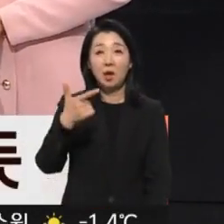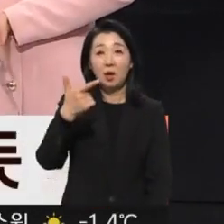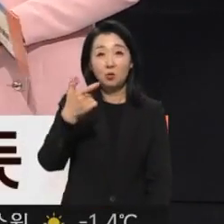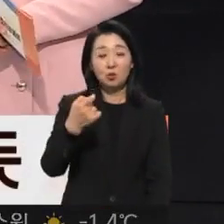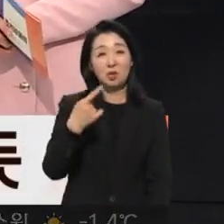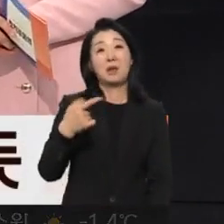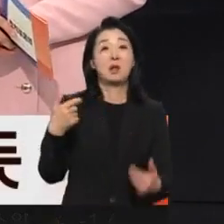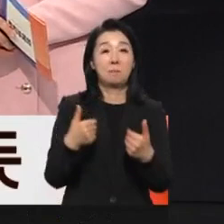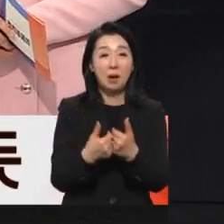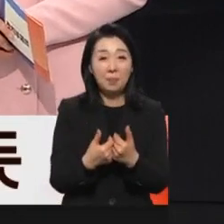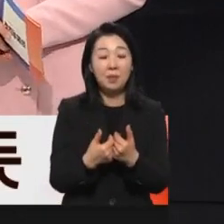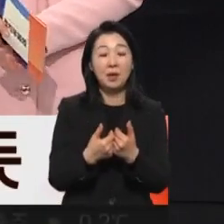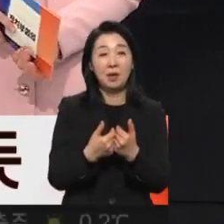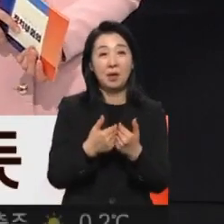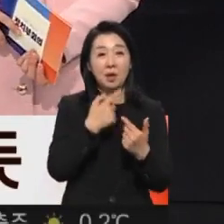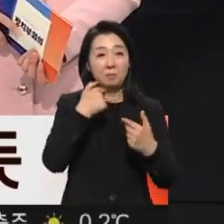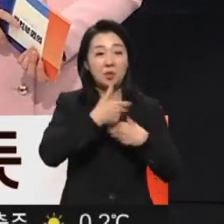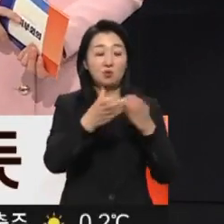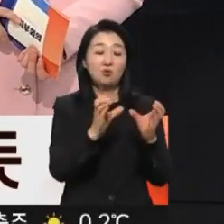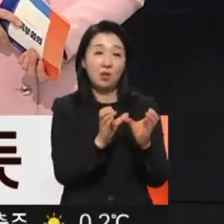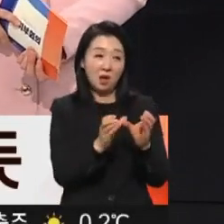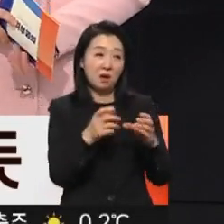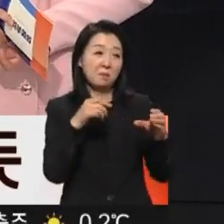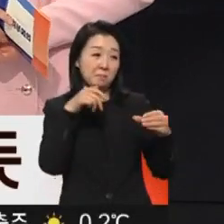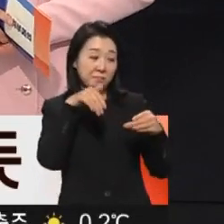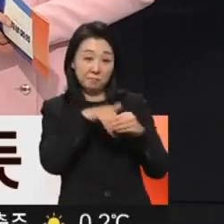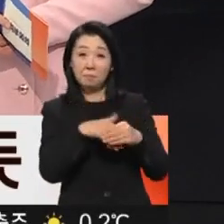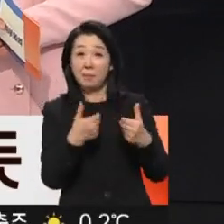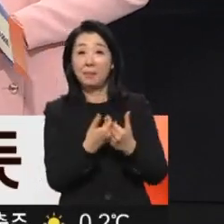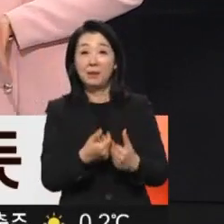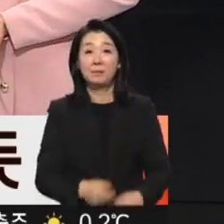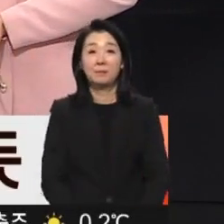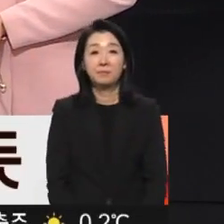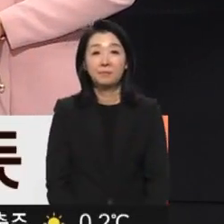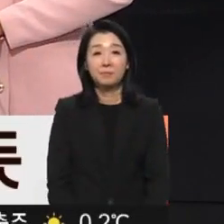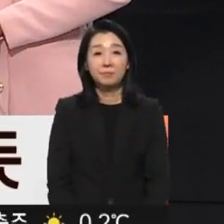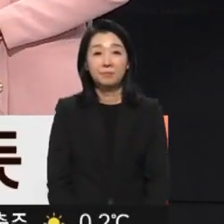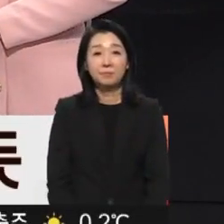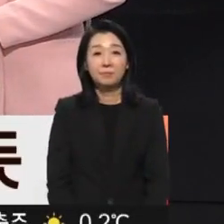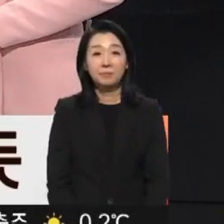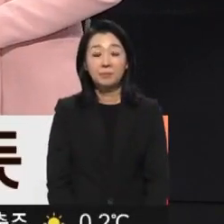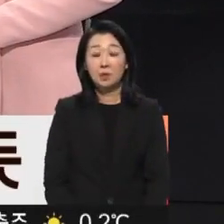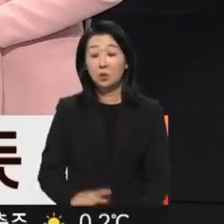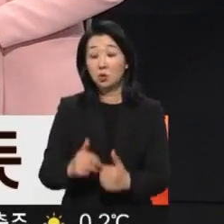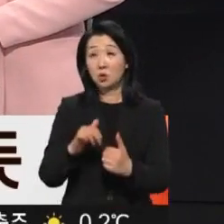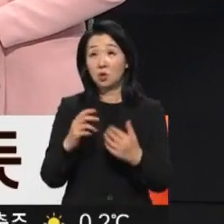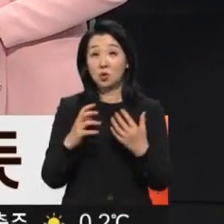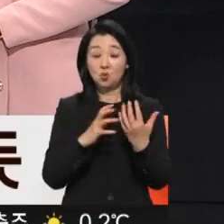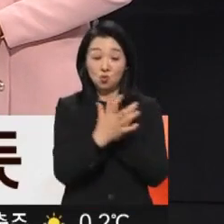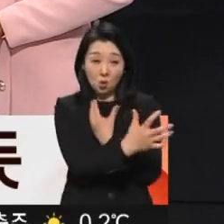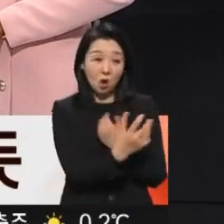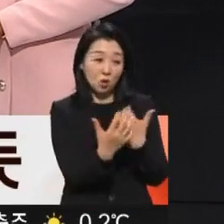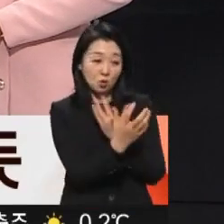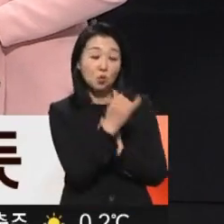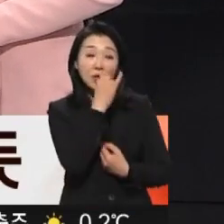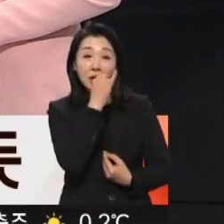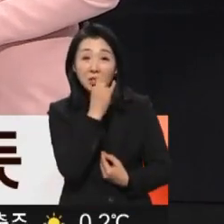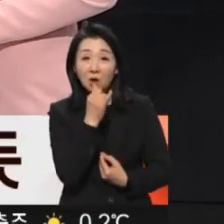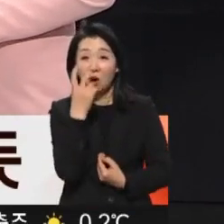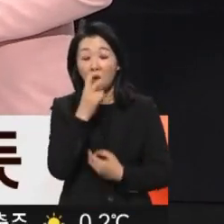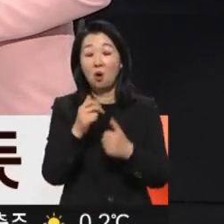그러니까 민주당 쪽에서 대부분 아마 반대 의견이 나온 걸로 뭐 추정이 되는데 앞서 이제 의총이 열렸는데 의총에서